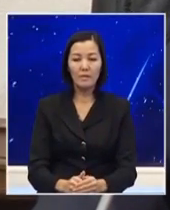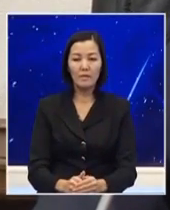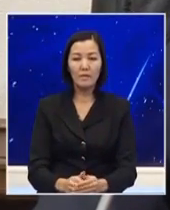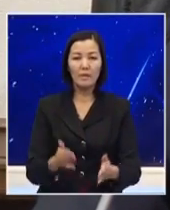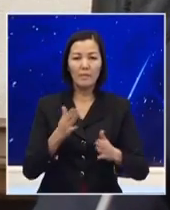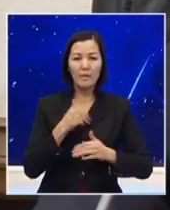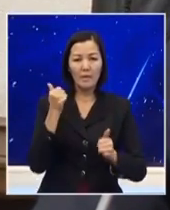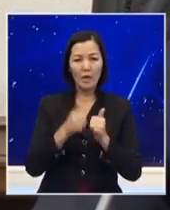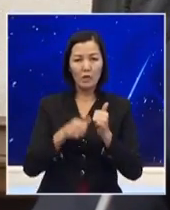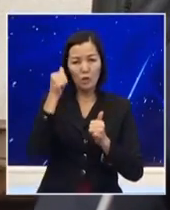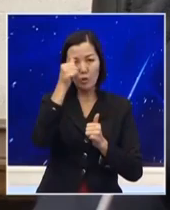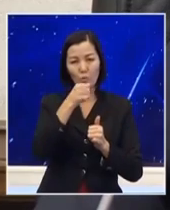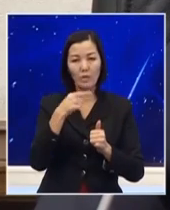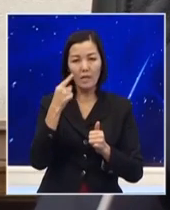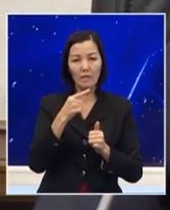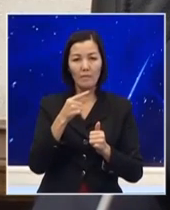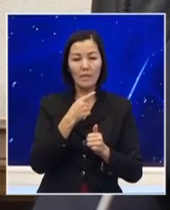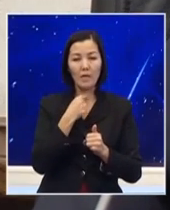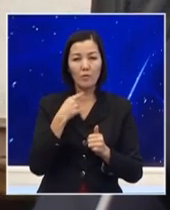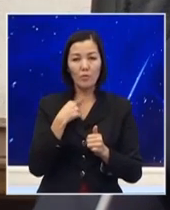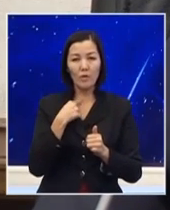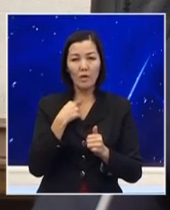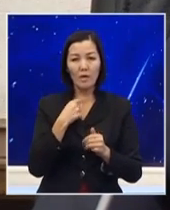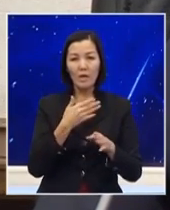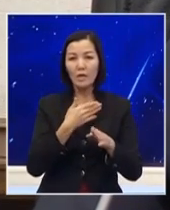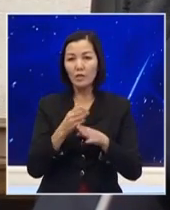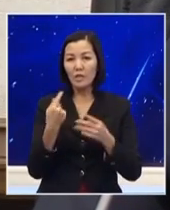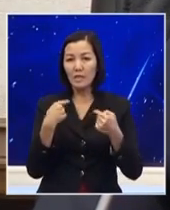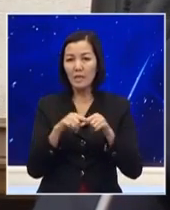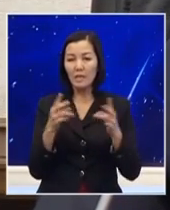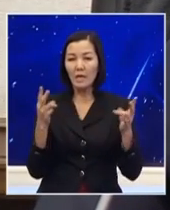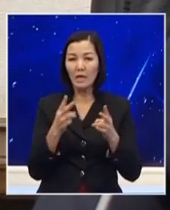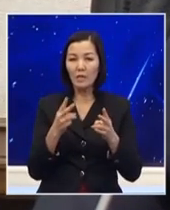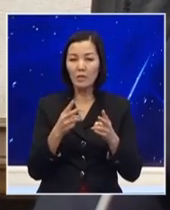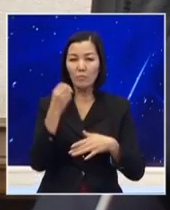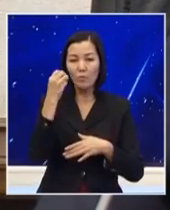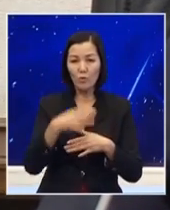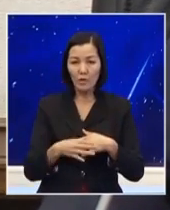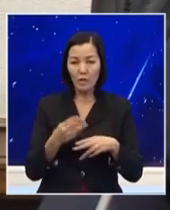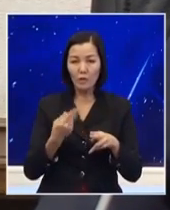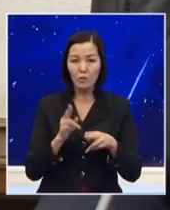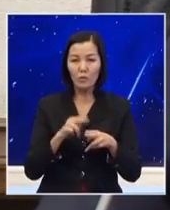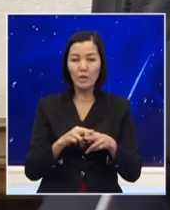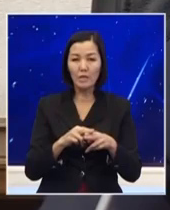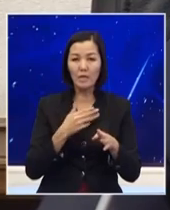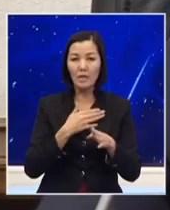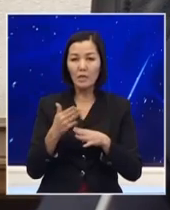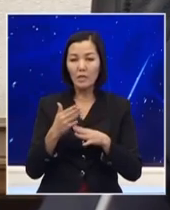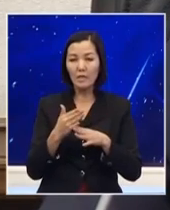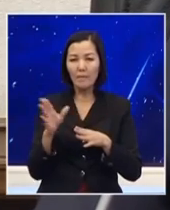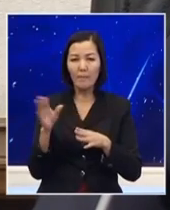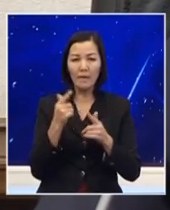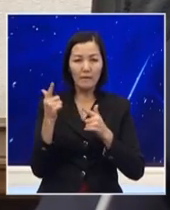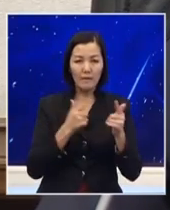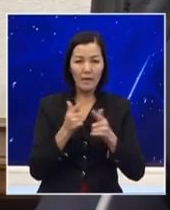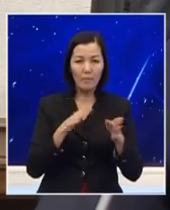Мен әр жыл сайын айтам, Талдықорған үшін арнайы жеке техникалар қажет. Бұл облыс орталығы, сондықтан жеке құрылғылар болуы